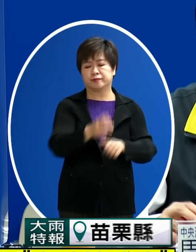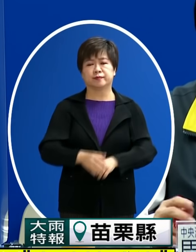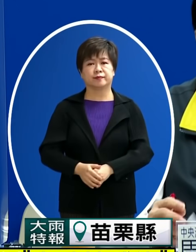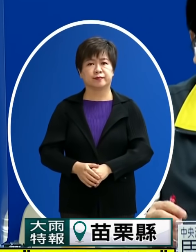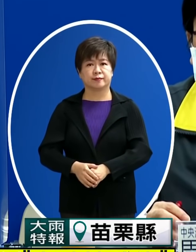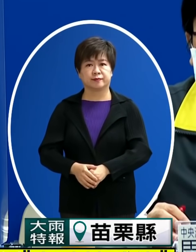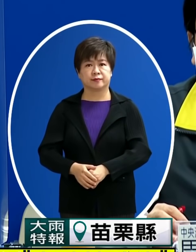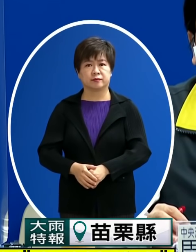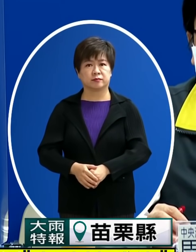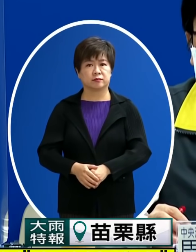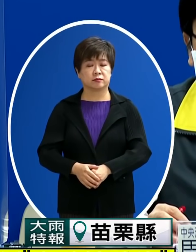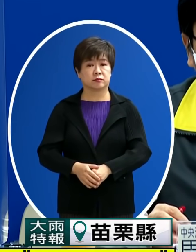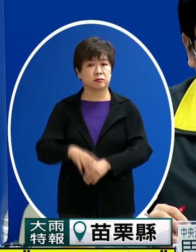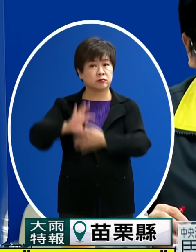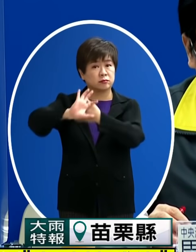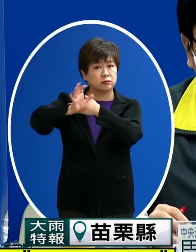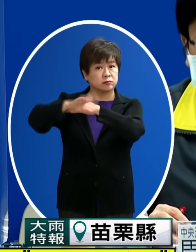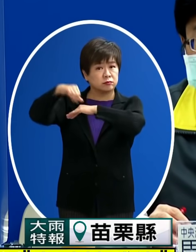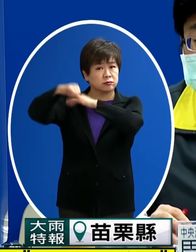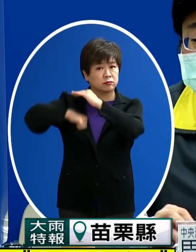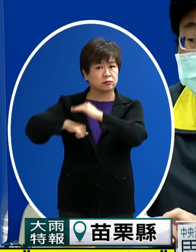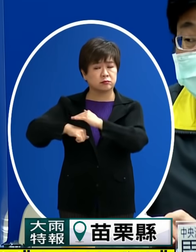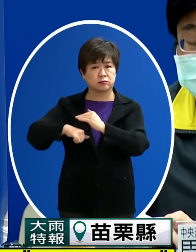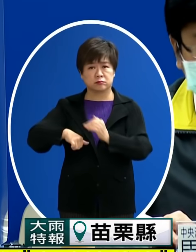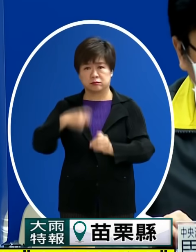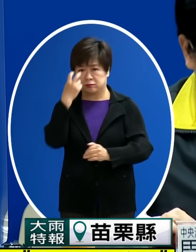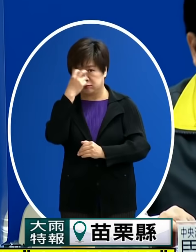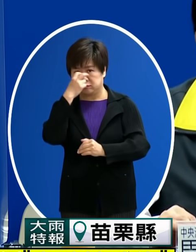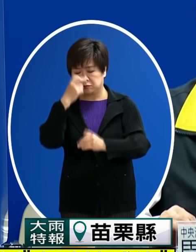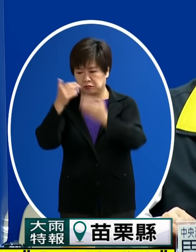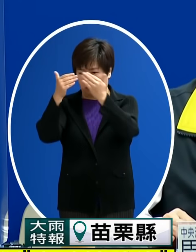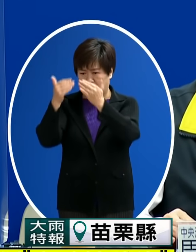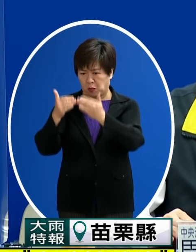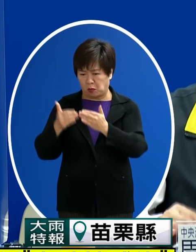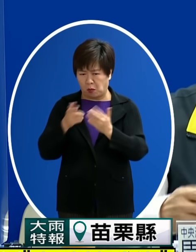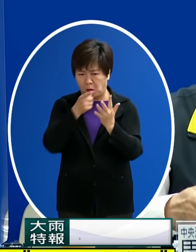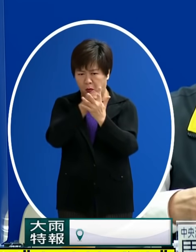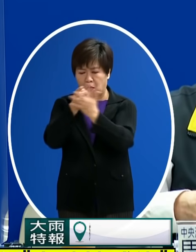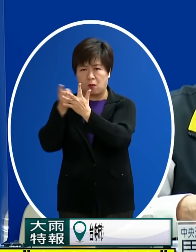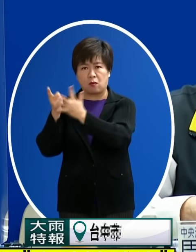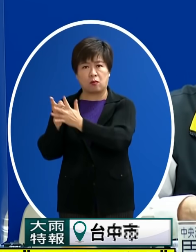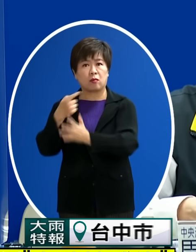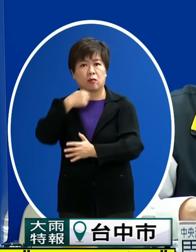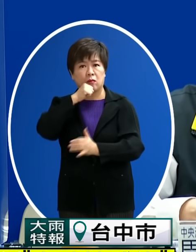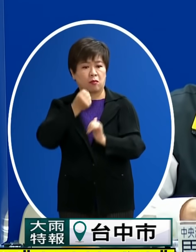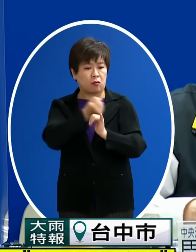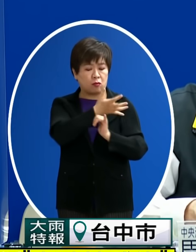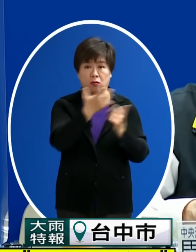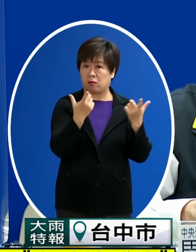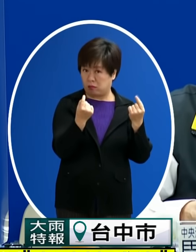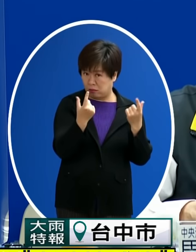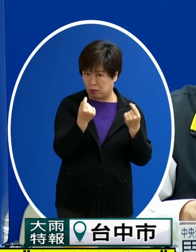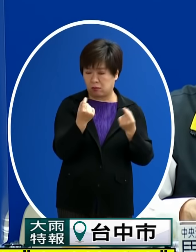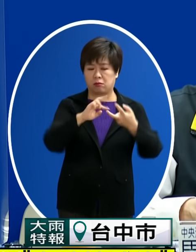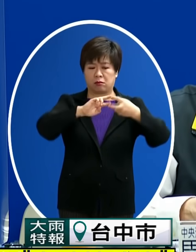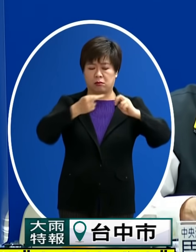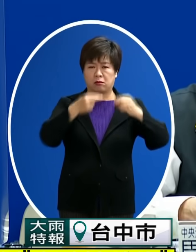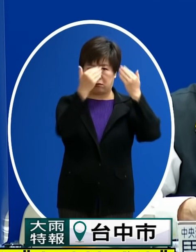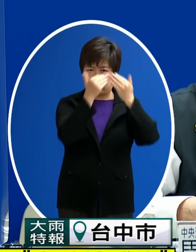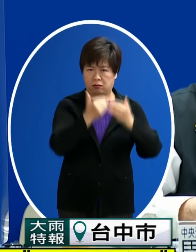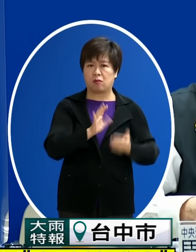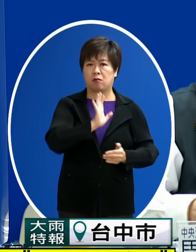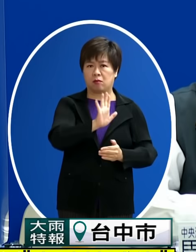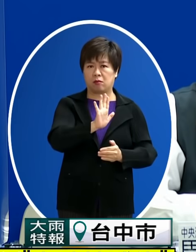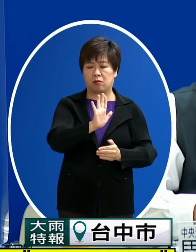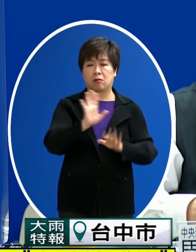这个大家看到境外一入的这个检验定序之外，我们其实本土的也是有做，所以今天特别跟大家